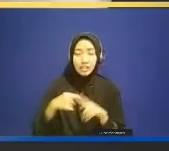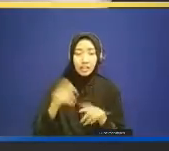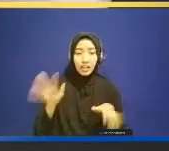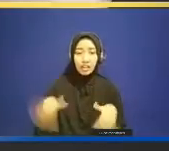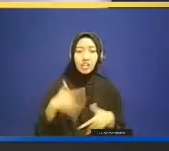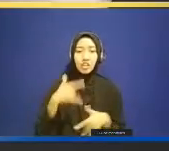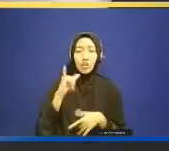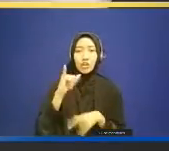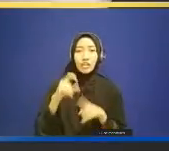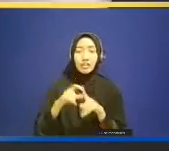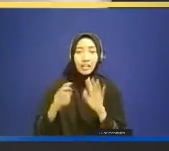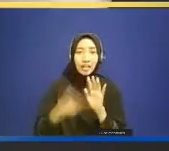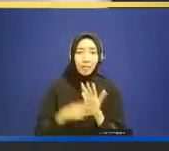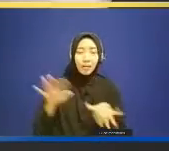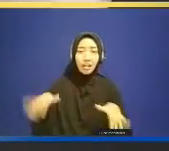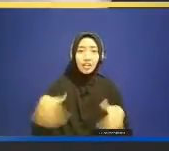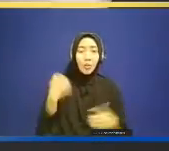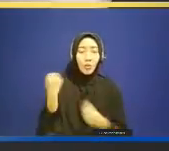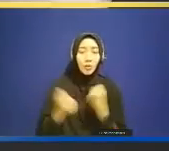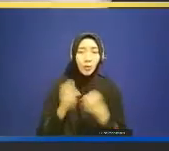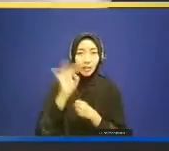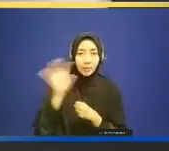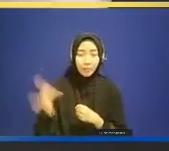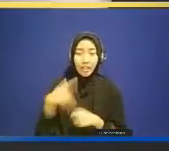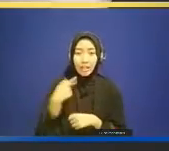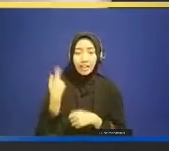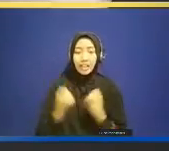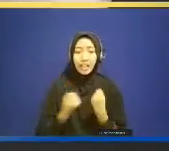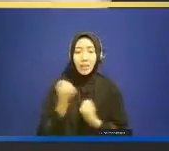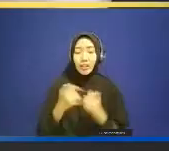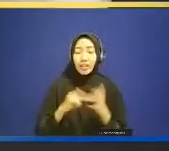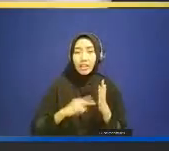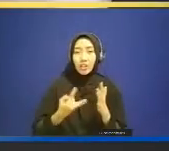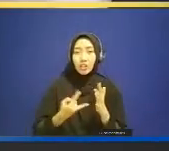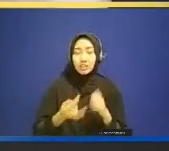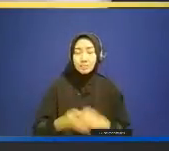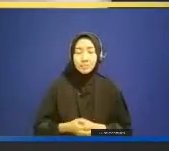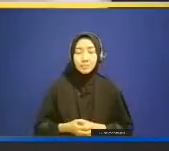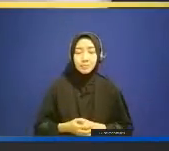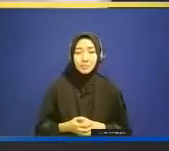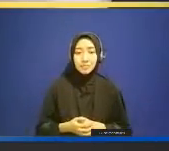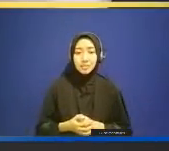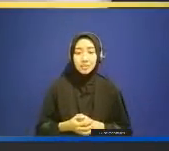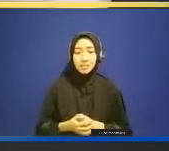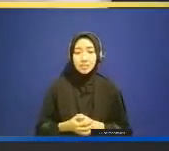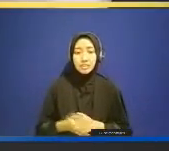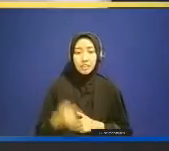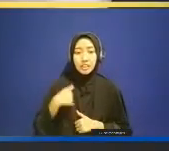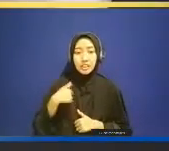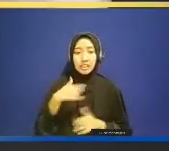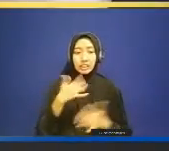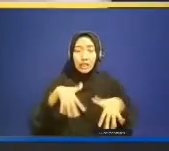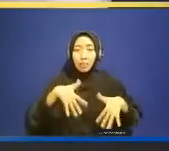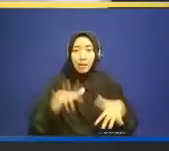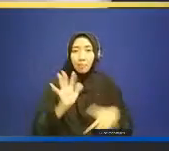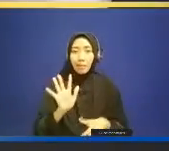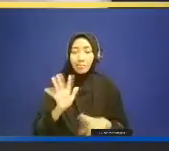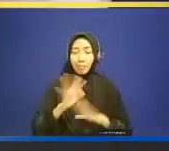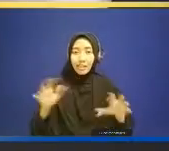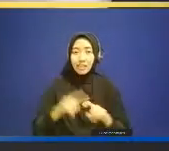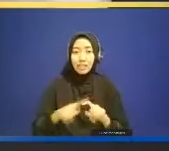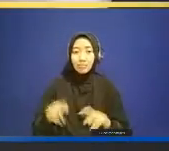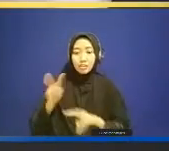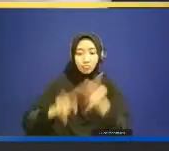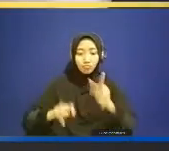bisa di Indomaret bisa dilakukan jadi kita gunakan teknologi ini mungkin saya tentu ini masih banyak kelemahan tapi mungkin bisa